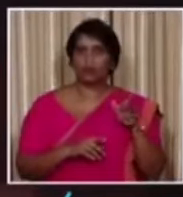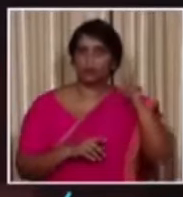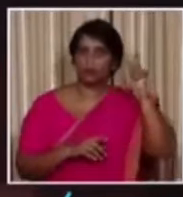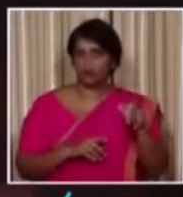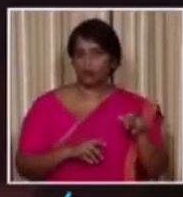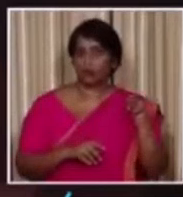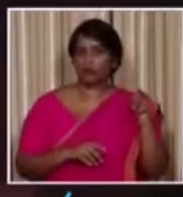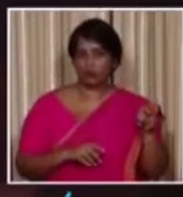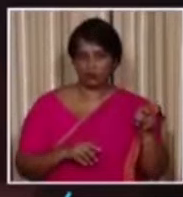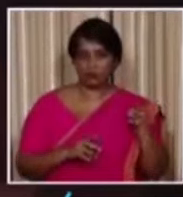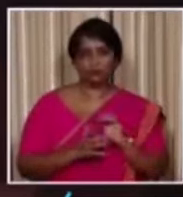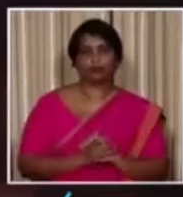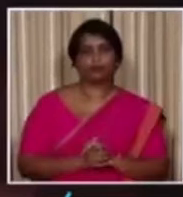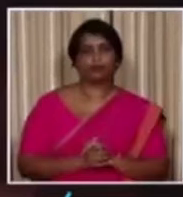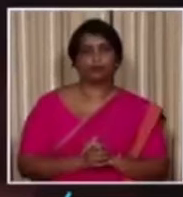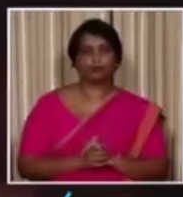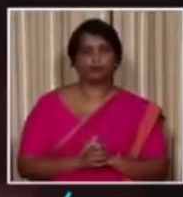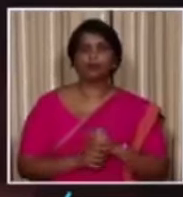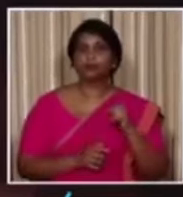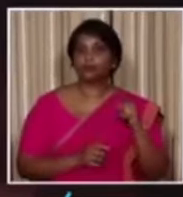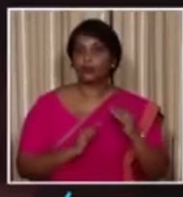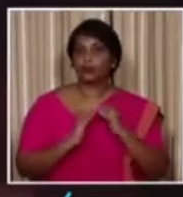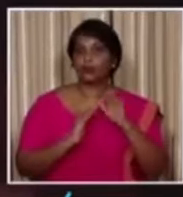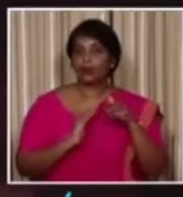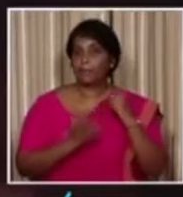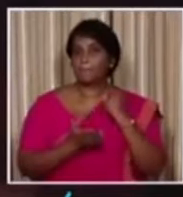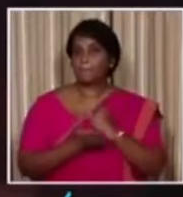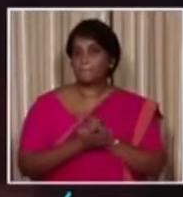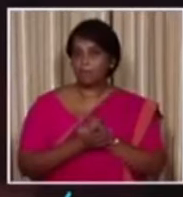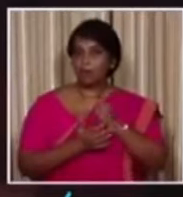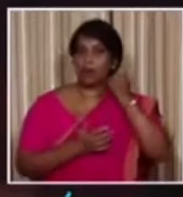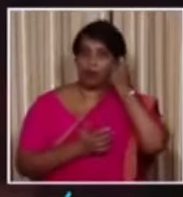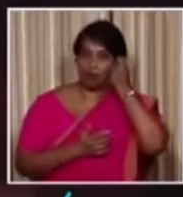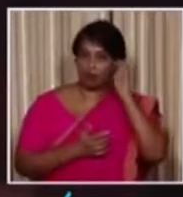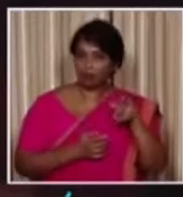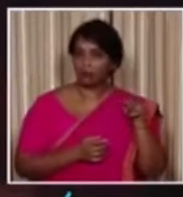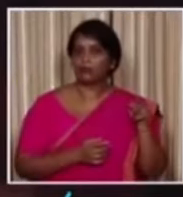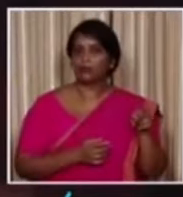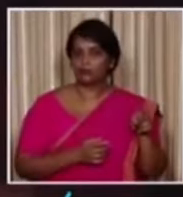පුද්ගලයා තමයි මේ ග්‍රාමීන් බැංකු සංකල්පය හරහා